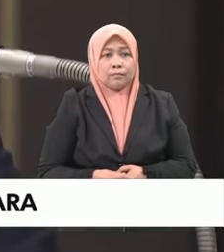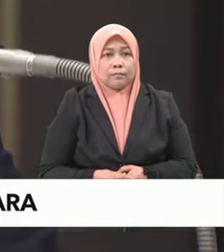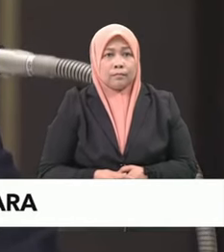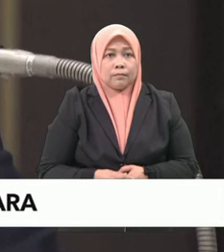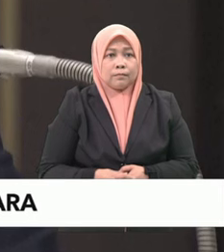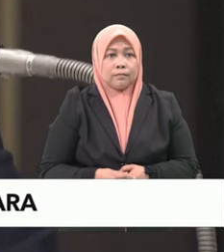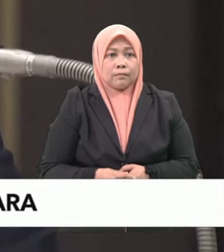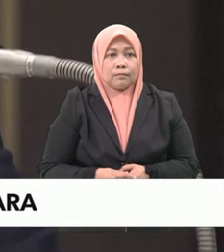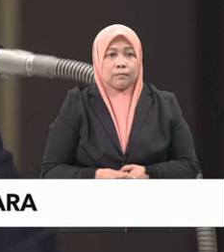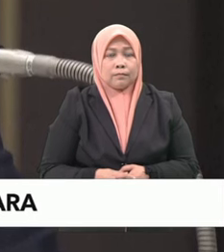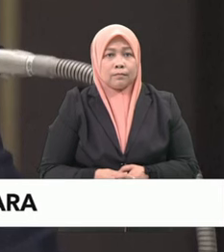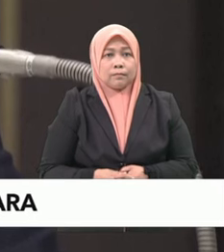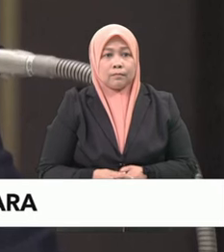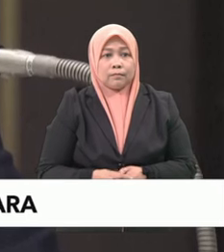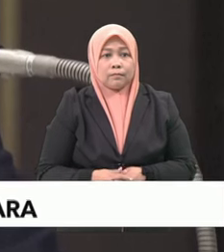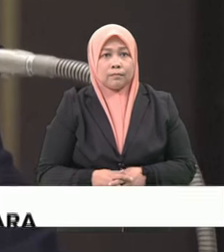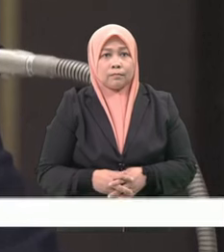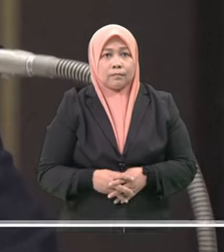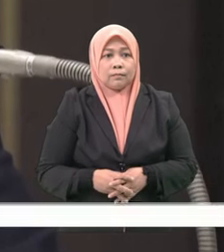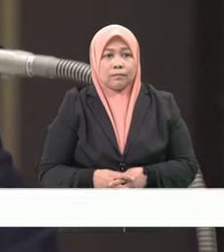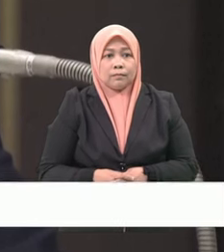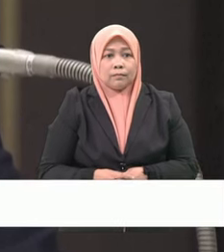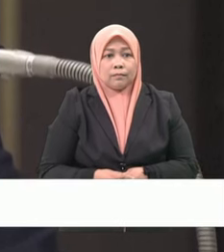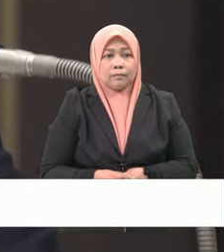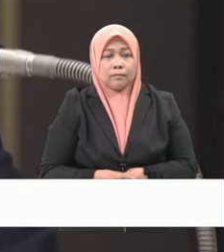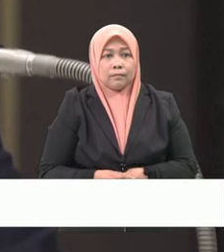を入れ少なくも庁 が震 の